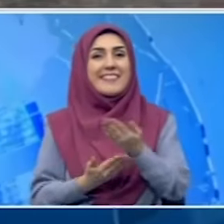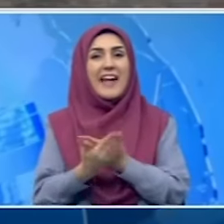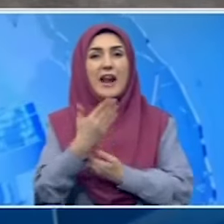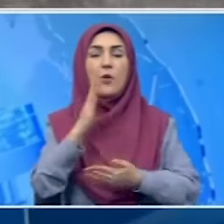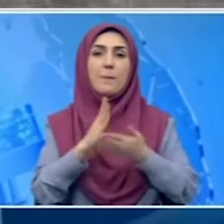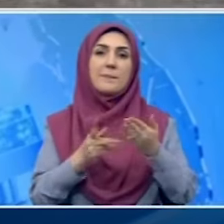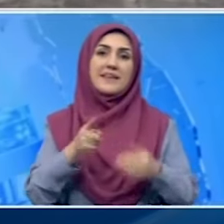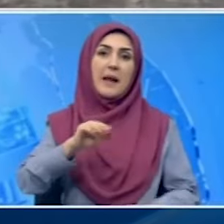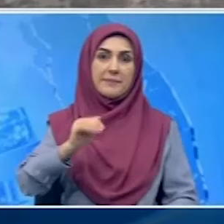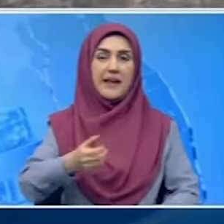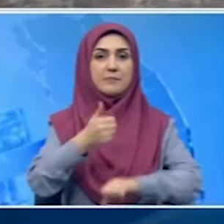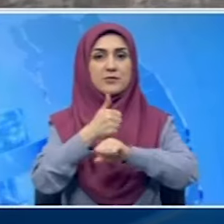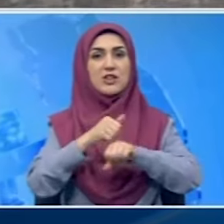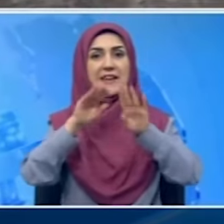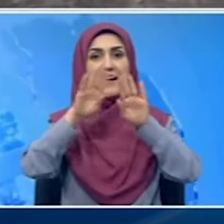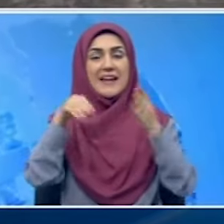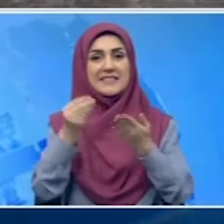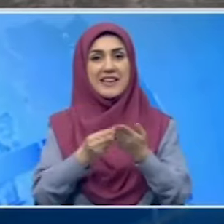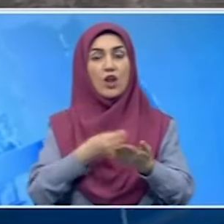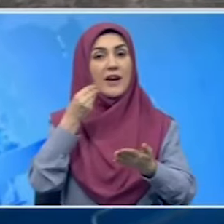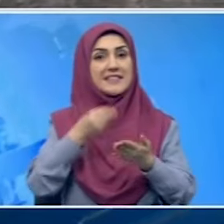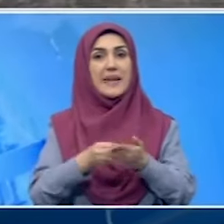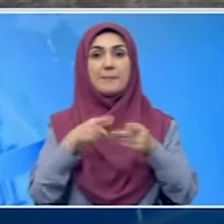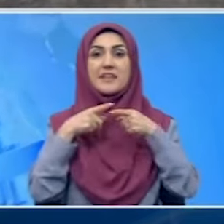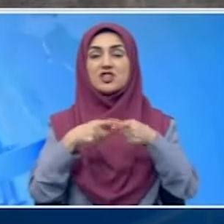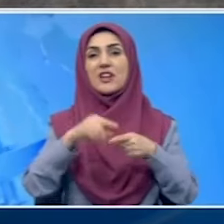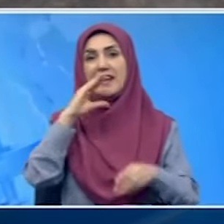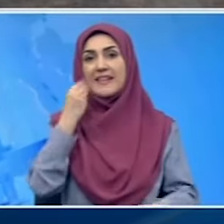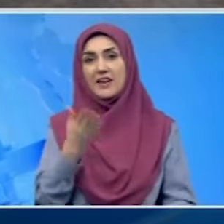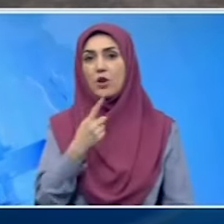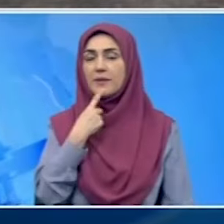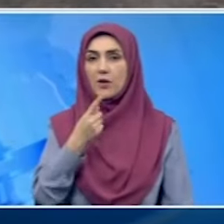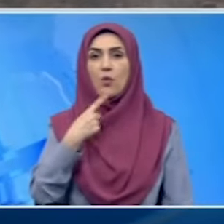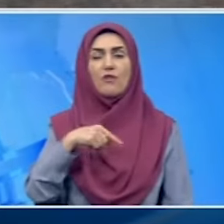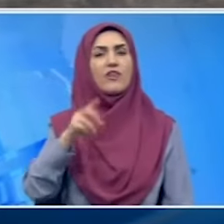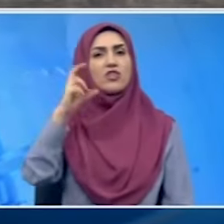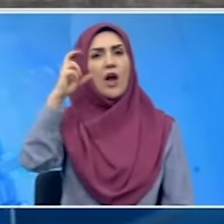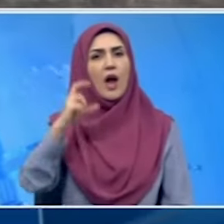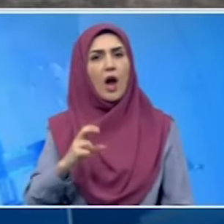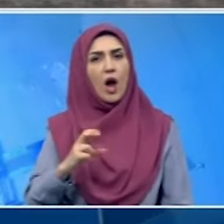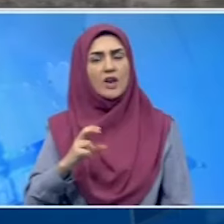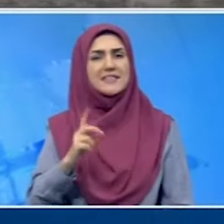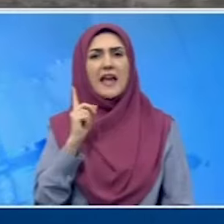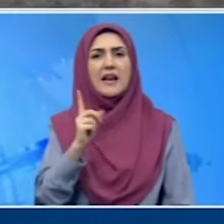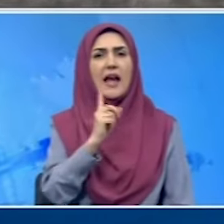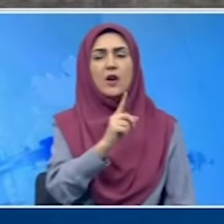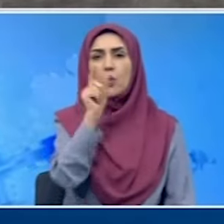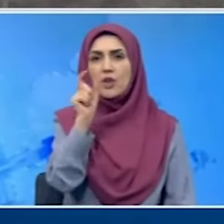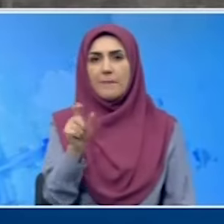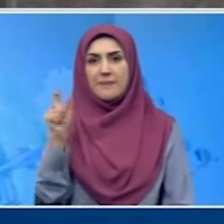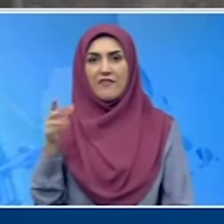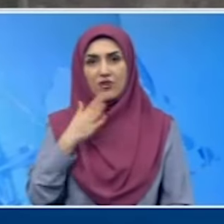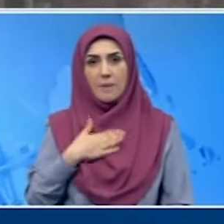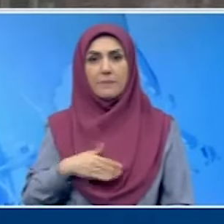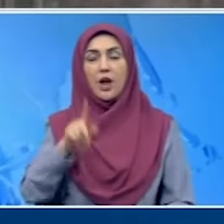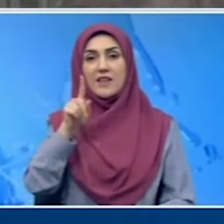در شرکتی عضو هیئت مدیره شود، پیامک احراز هویت فرستاده می شود تا از هر گونه سوء استفاده جلوگیری